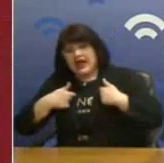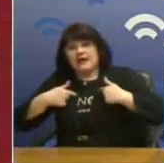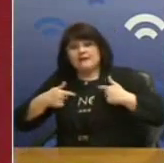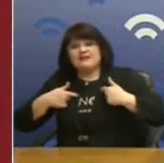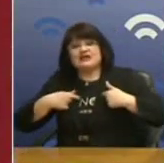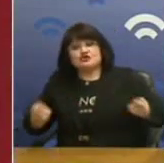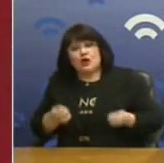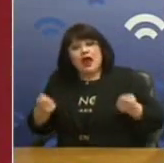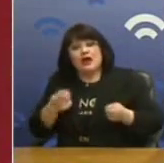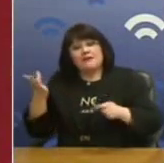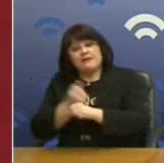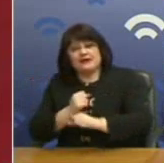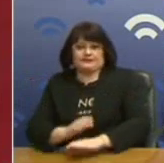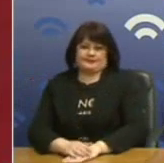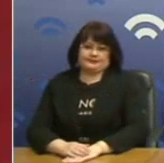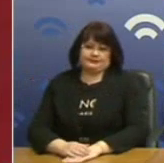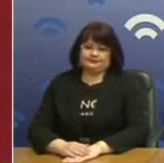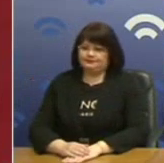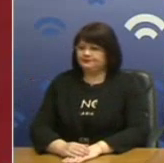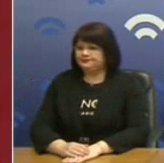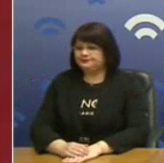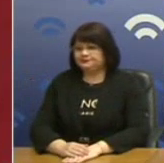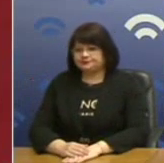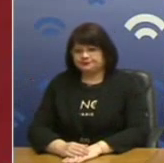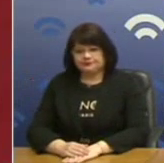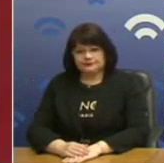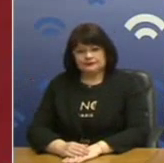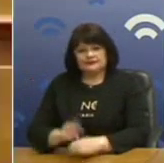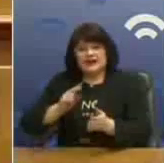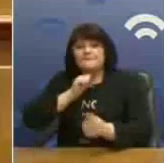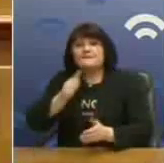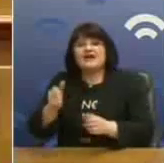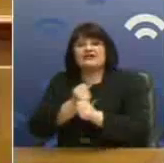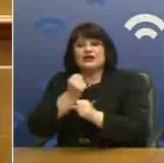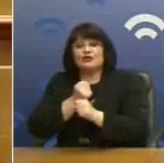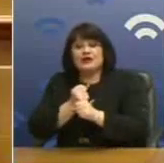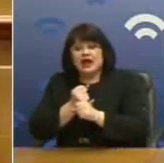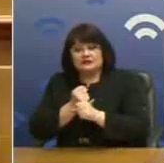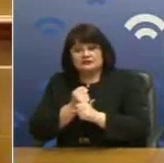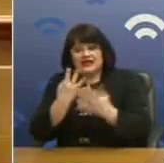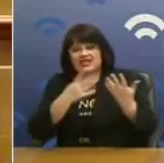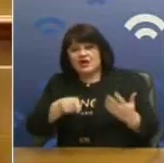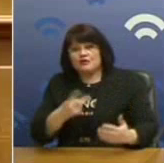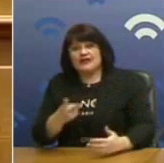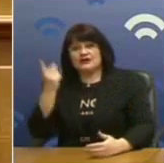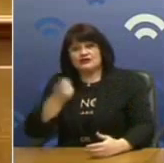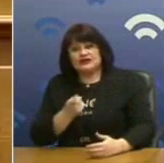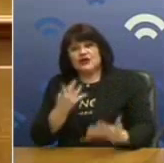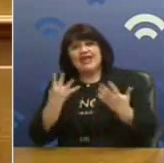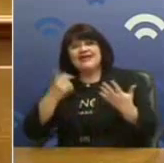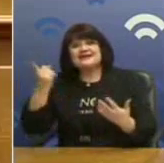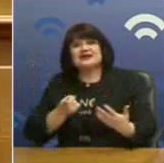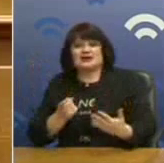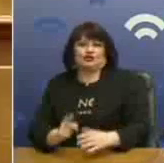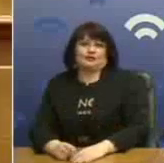κρύψετε. Παραλάβαμε την αδήλωτη εργασία στο 19,2%. Την παραδώσαμε στο 9%. Και